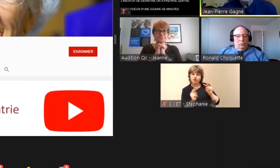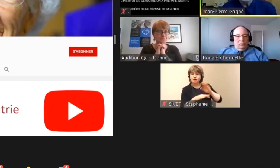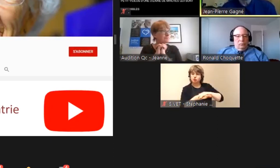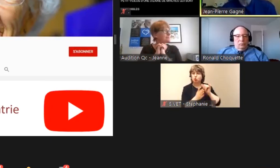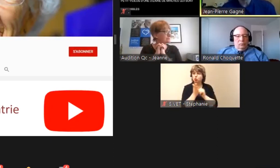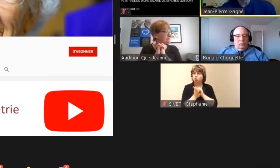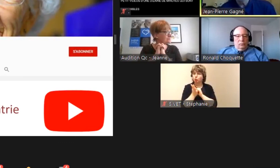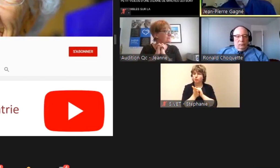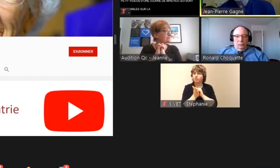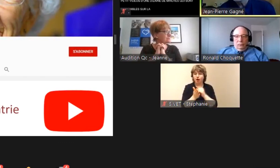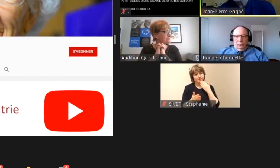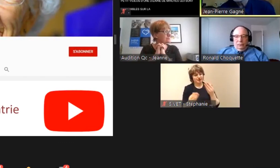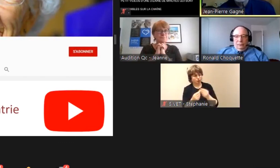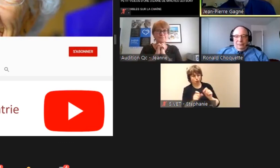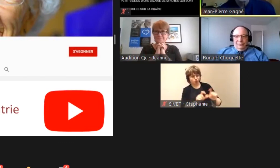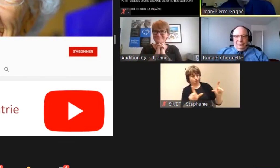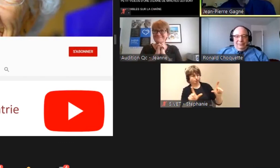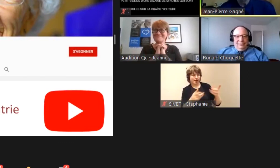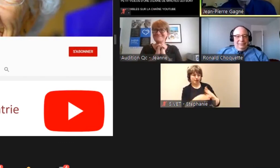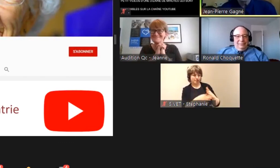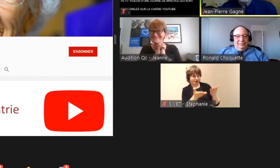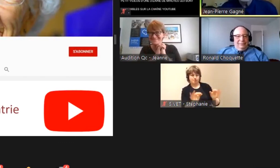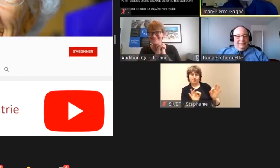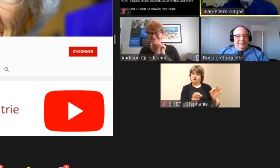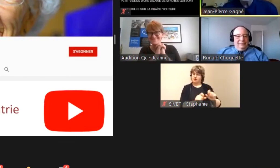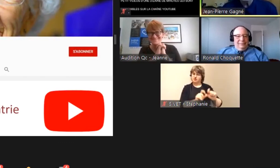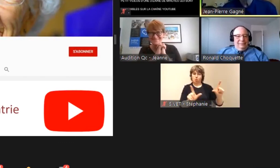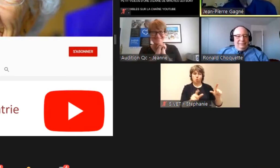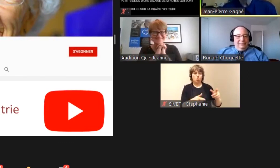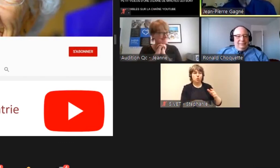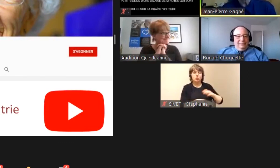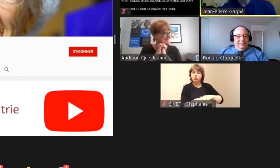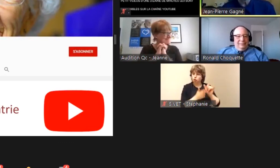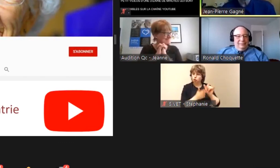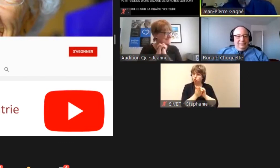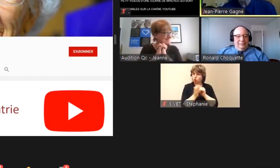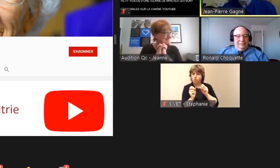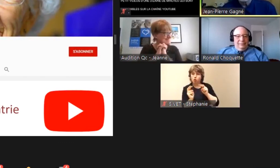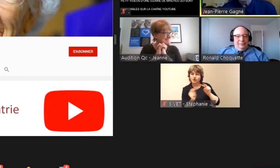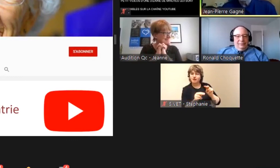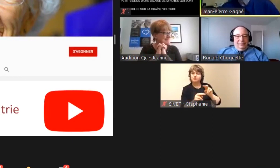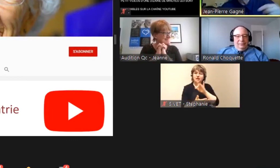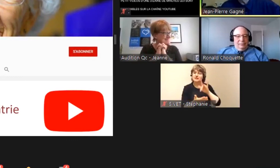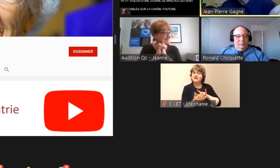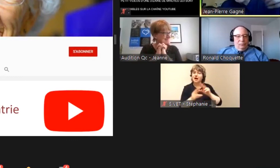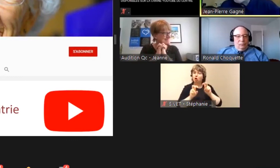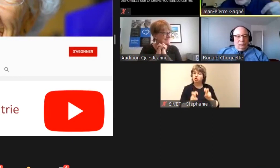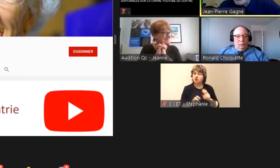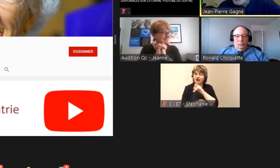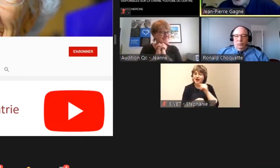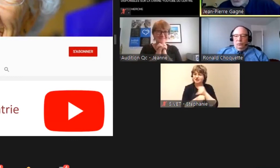YouTube merci qui a préparé ça, c'est génial, qui sont disponibles sur la chaîne YouTube du Centre de recherche de l'Institut.